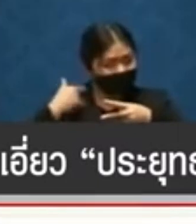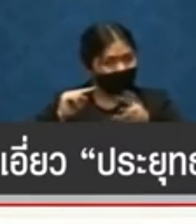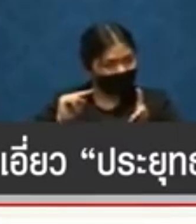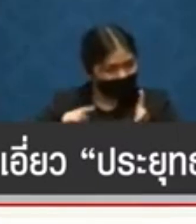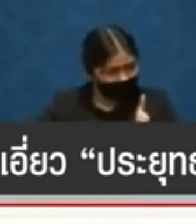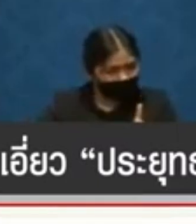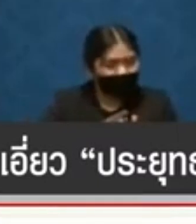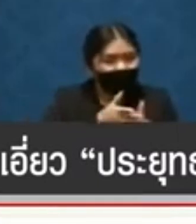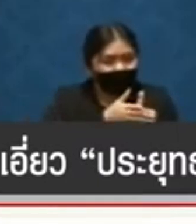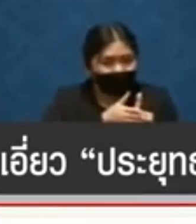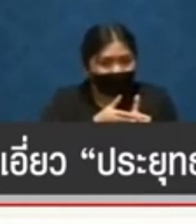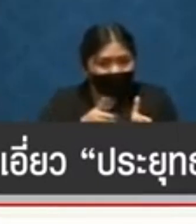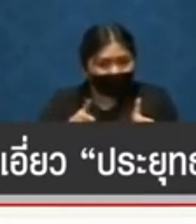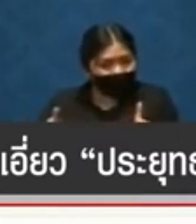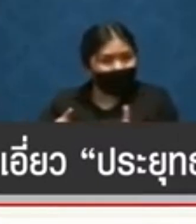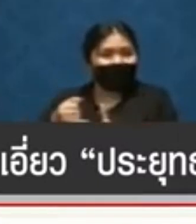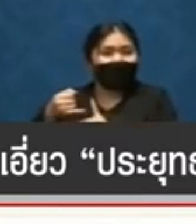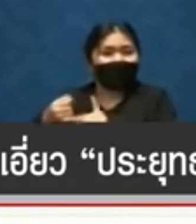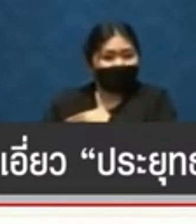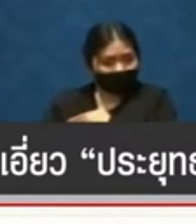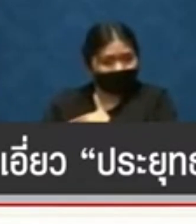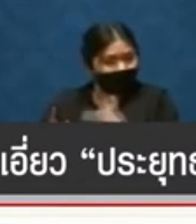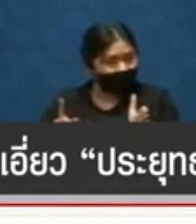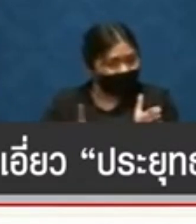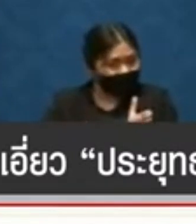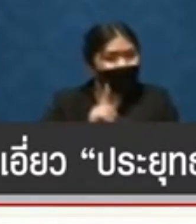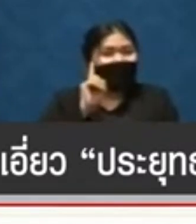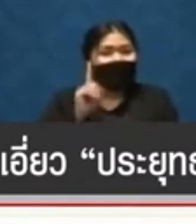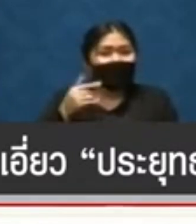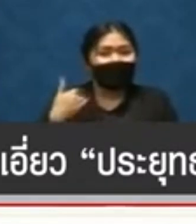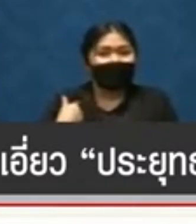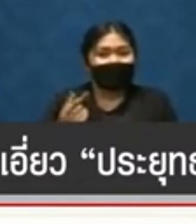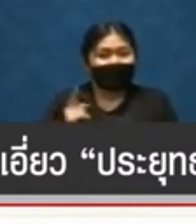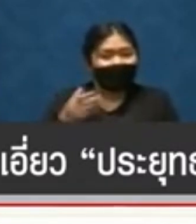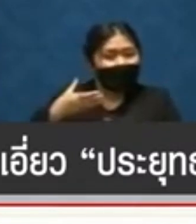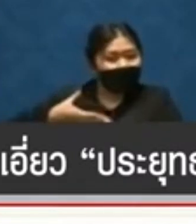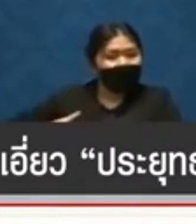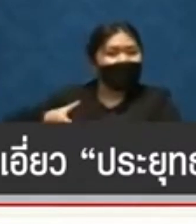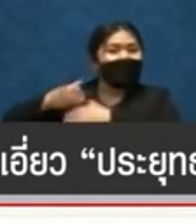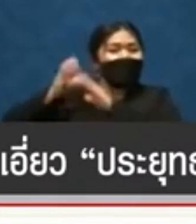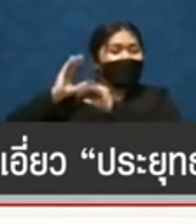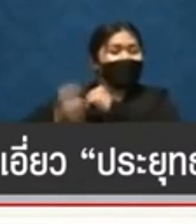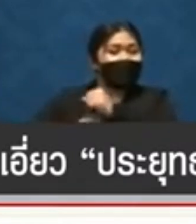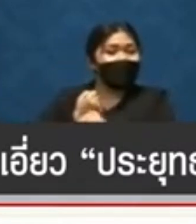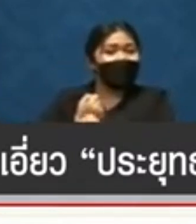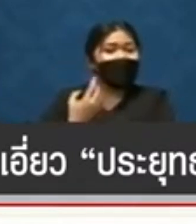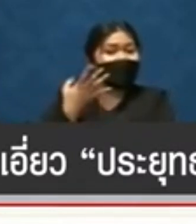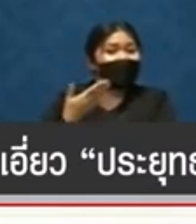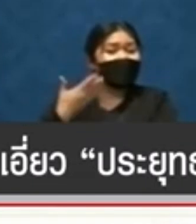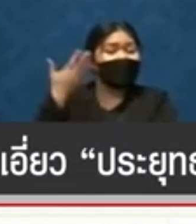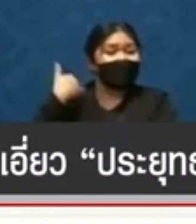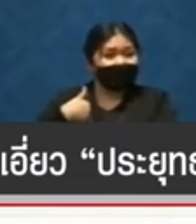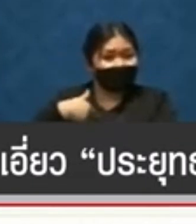3ล้านนะแล้วก็ในหลินหลงที่ชอบแต่งเครื่องแบบทหารก็สนิทกับตู้หาปัจจุบันหนีออกนอกประเทศไปแล้วมีภาพอยู่ที่